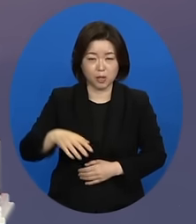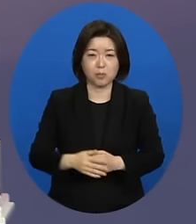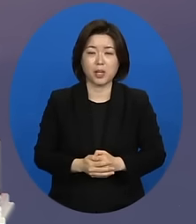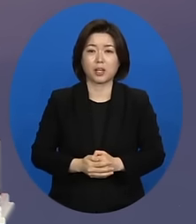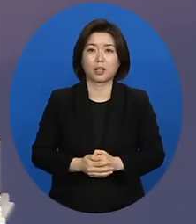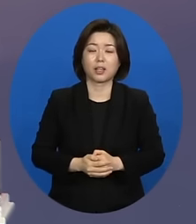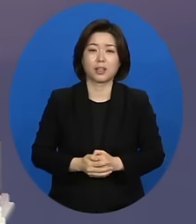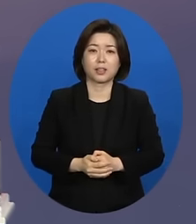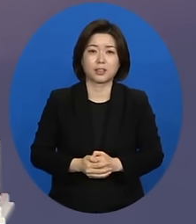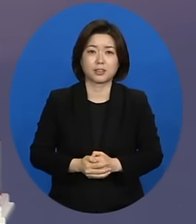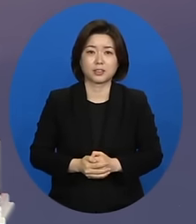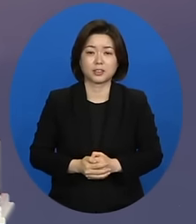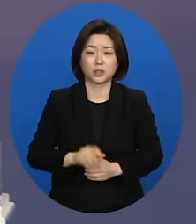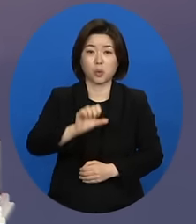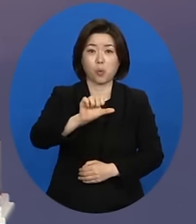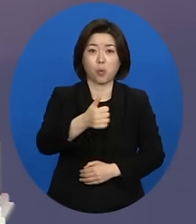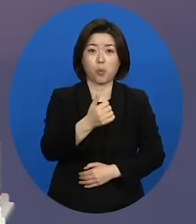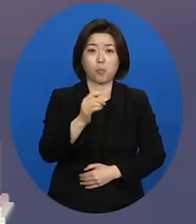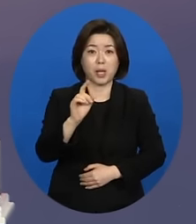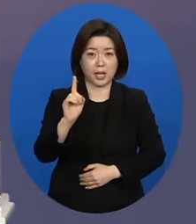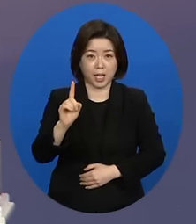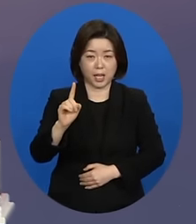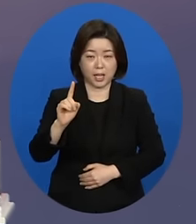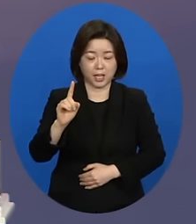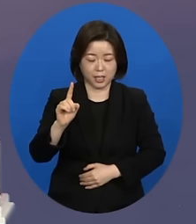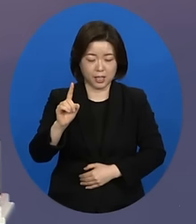501기의 무덤이 있습니다.